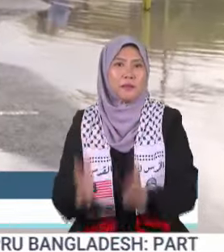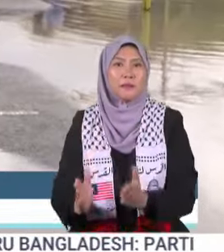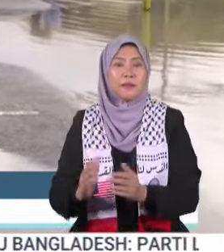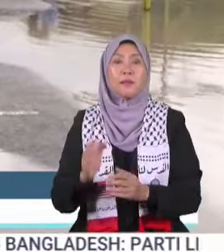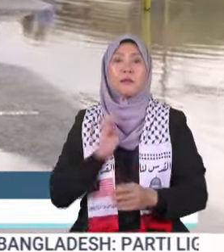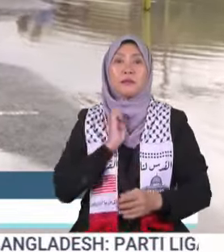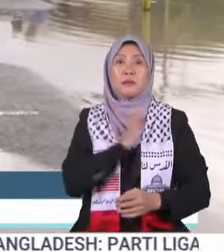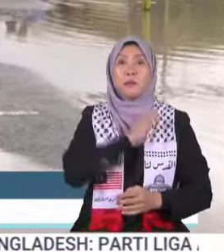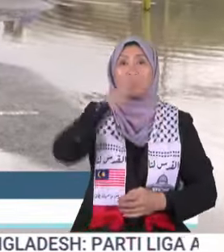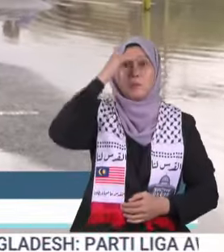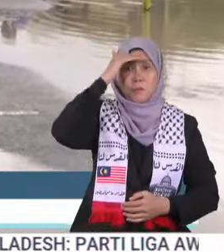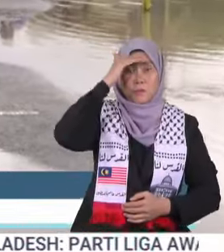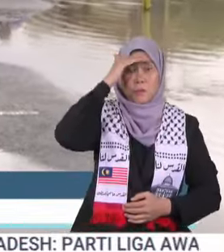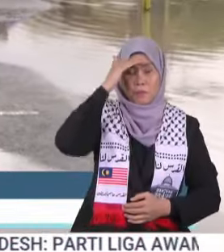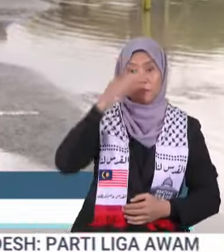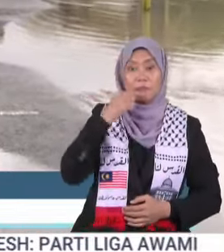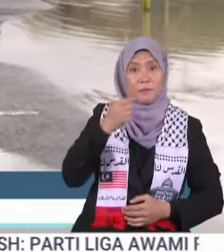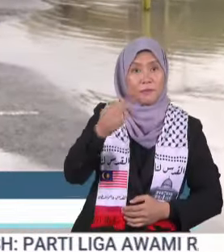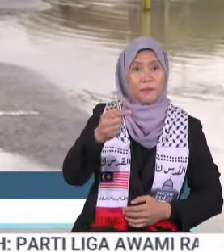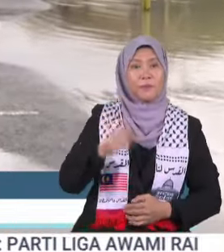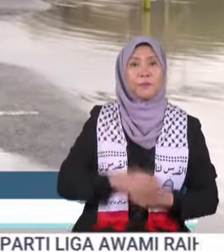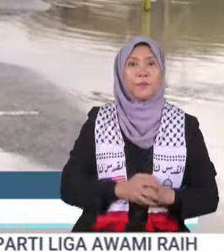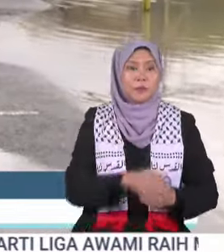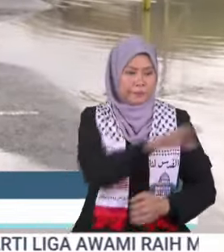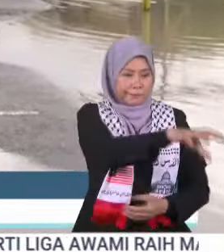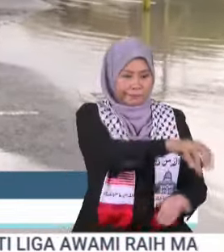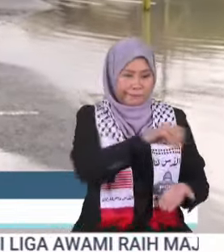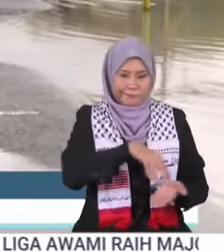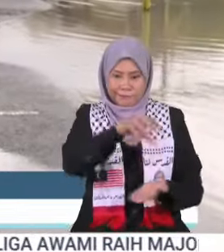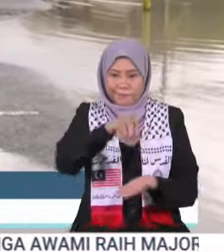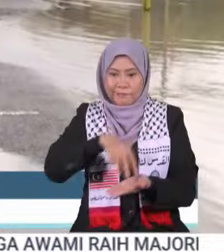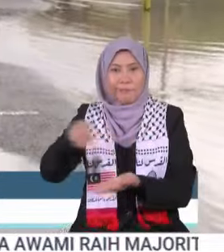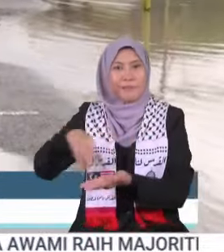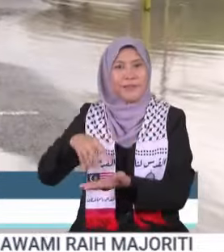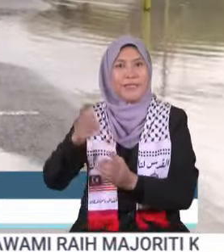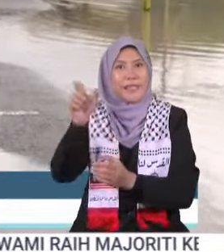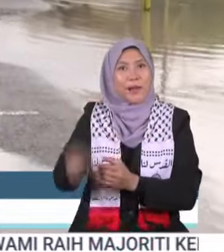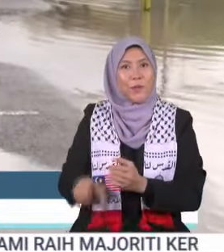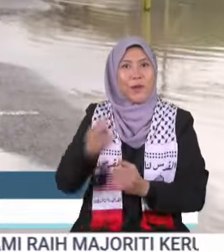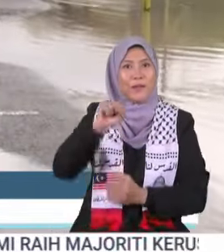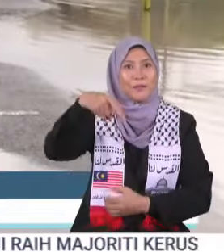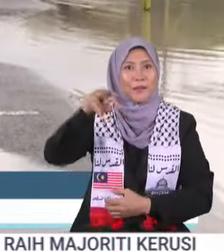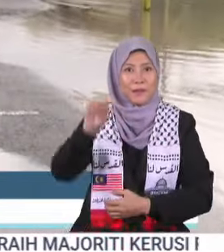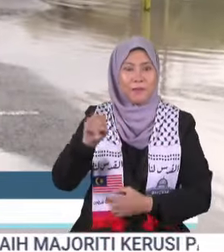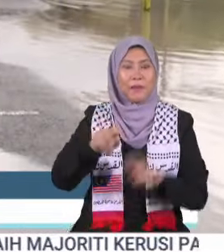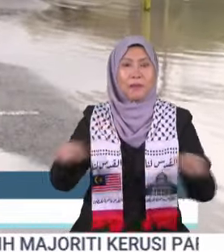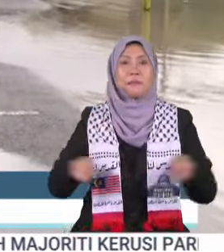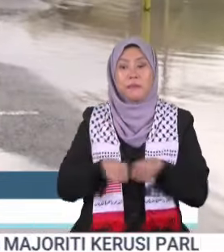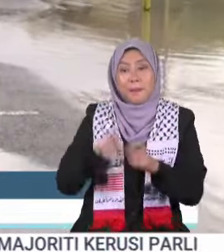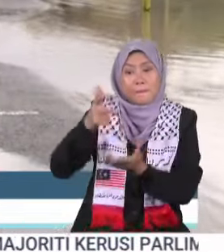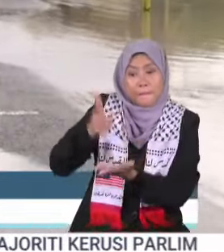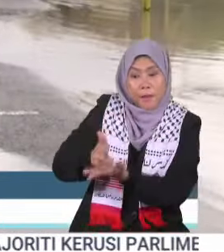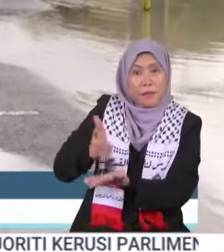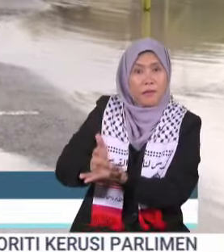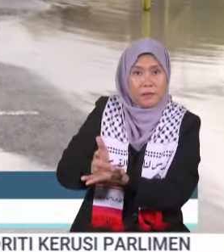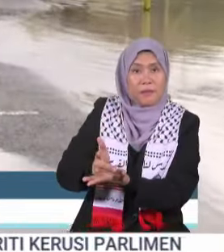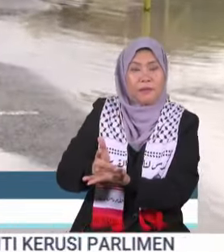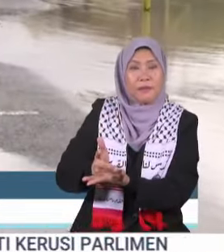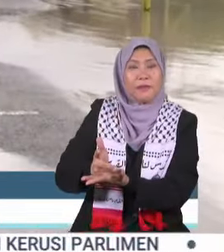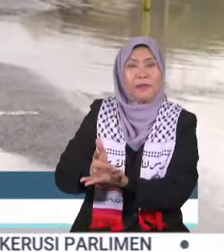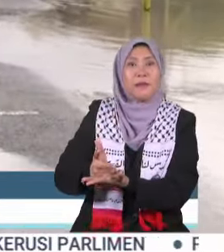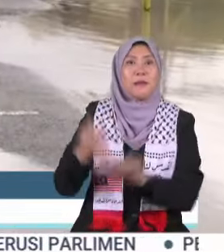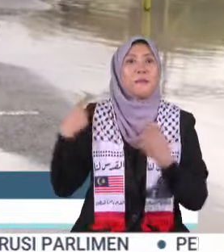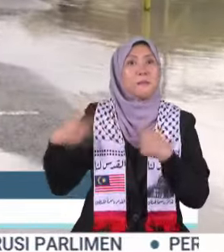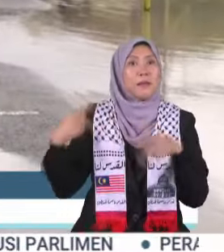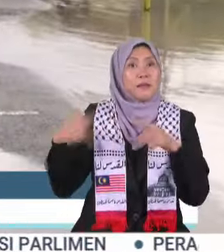exco Johor norlizah Nor pengambilan calon-calon SPM itu dibuat di tapak parkir ya sebuah